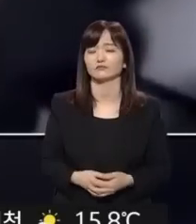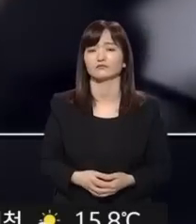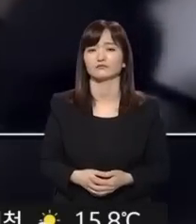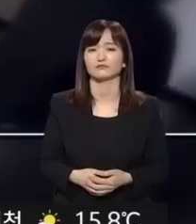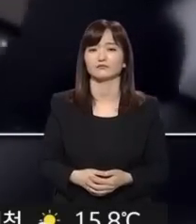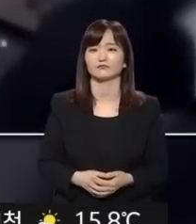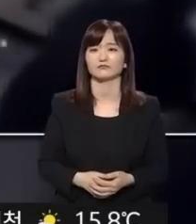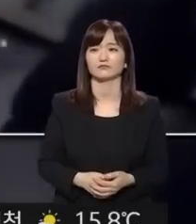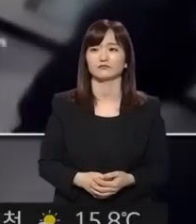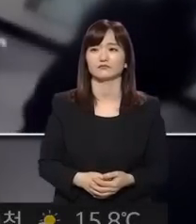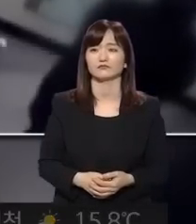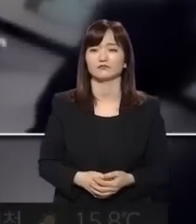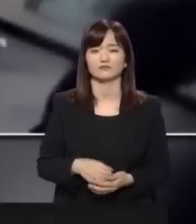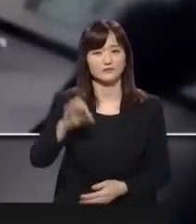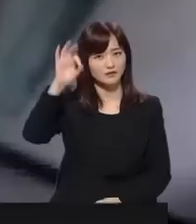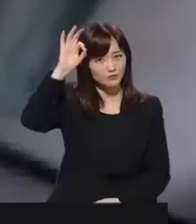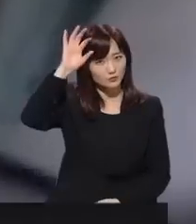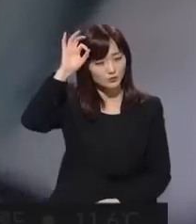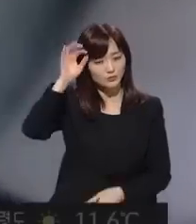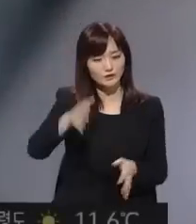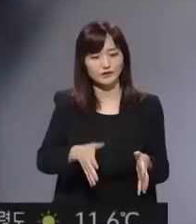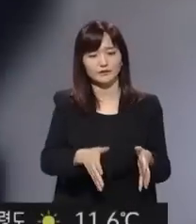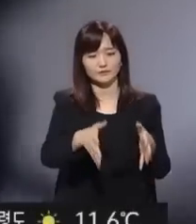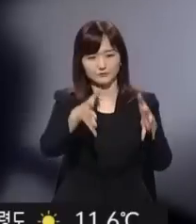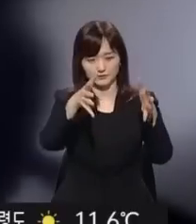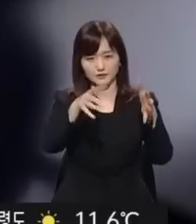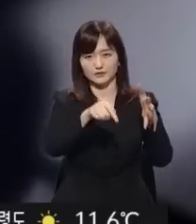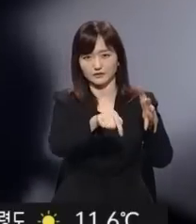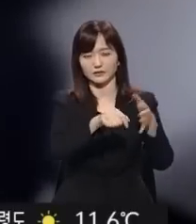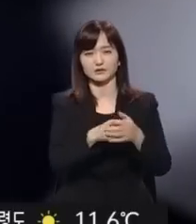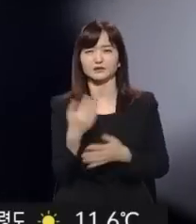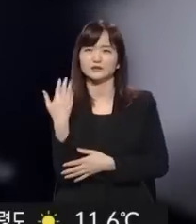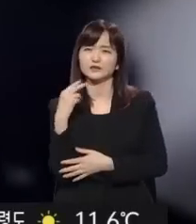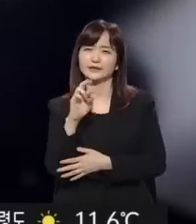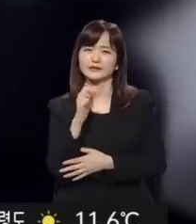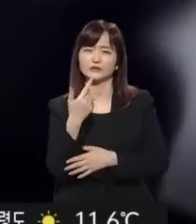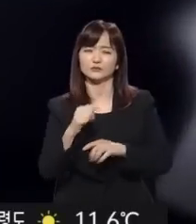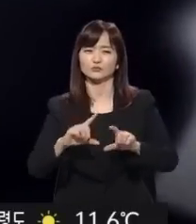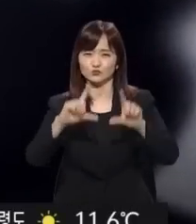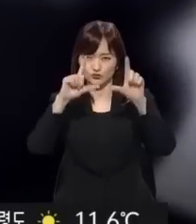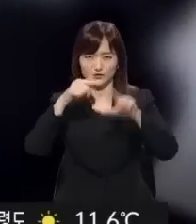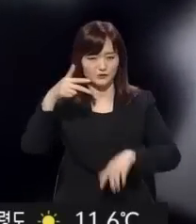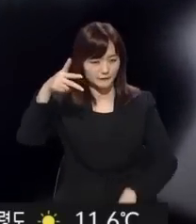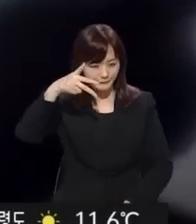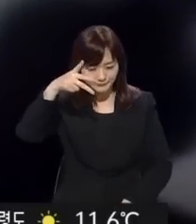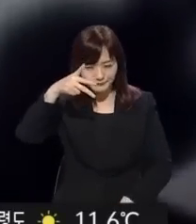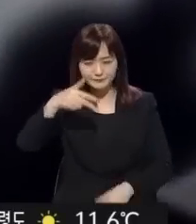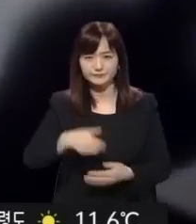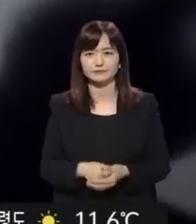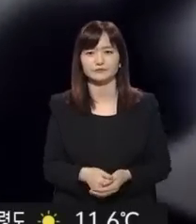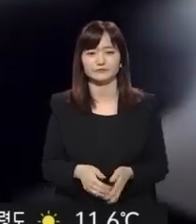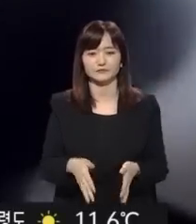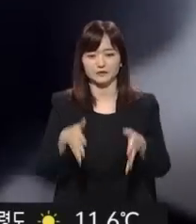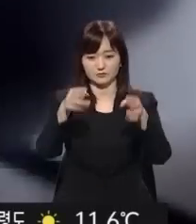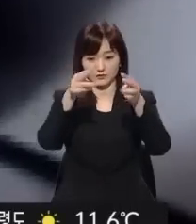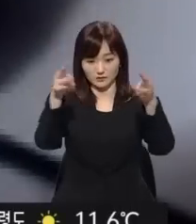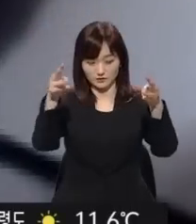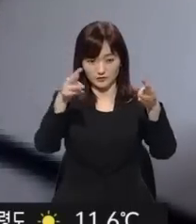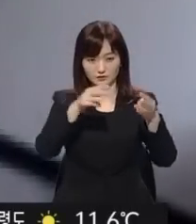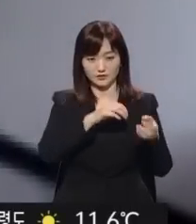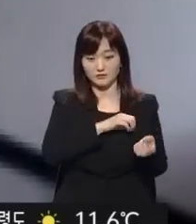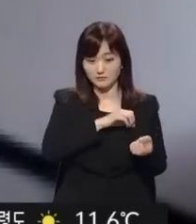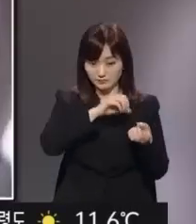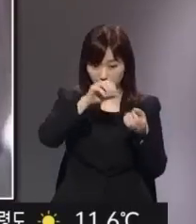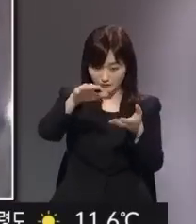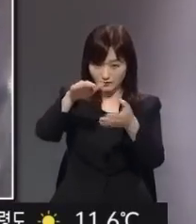설명 좀 해주시죠 저기는 포항에 한 빌라입니다 지난 26일 찍힌 영상이구요 보신 것처럼 3층에 음식물을 배달하고 나오던